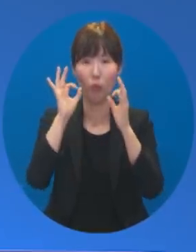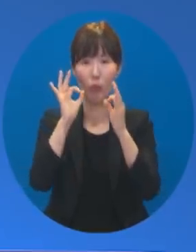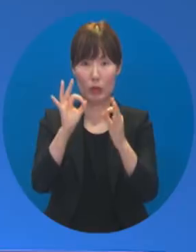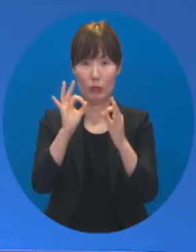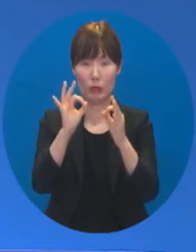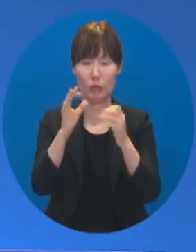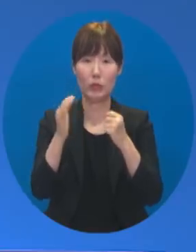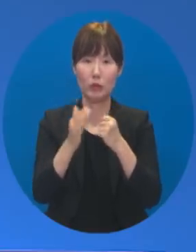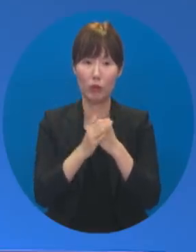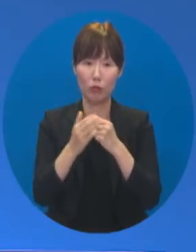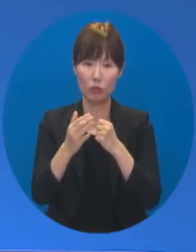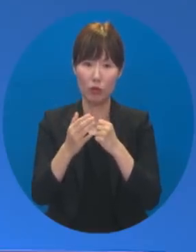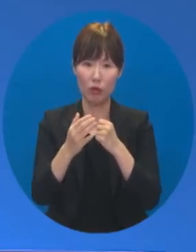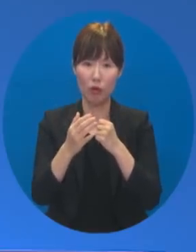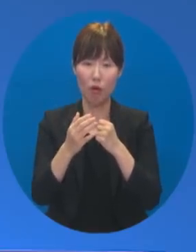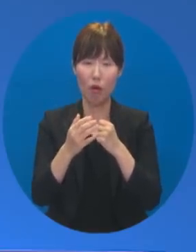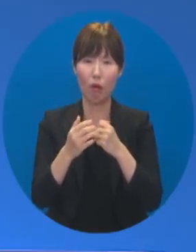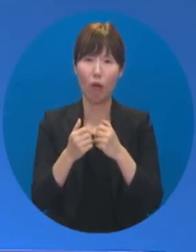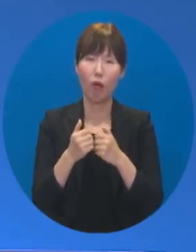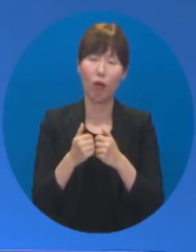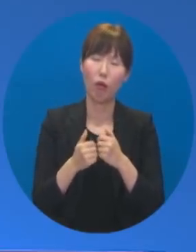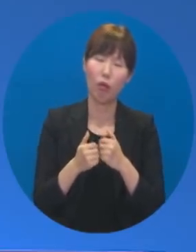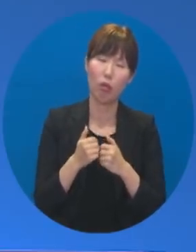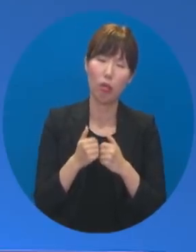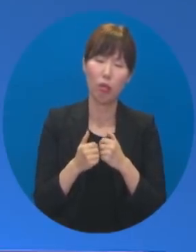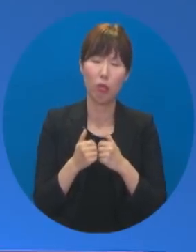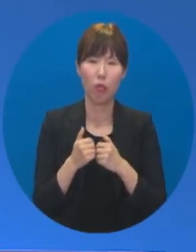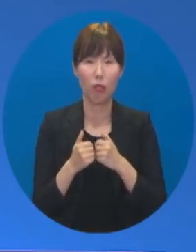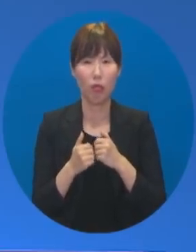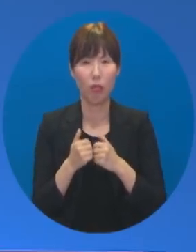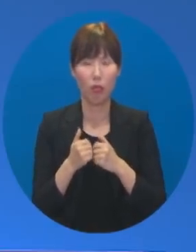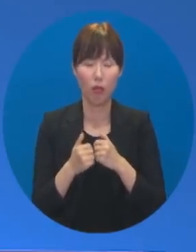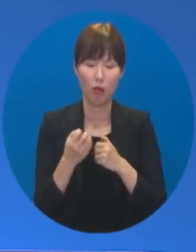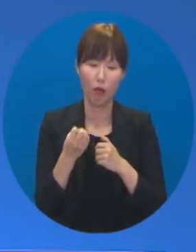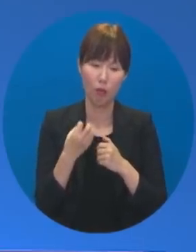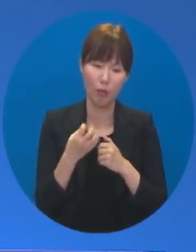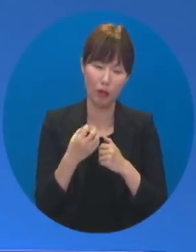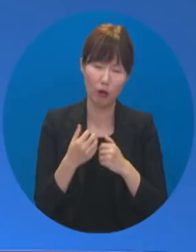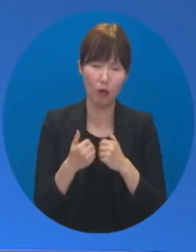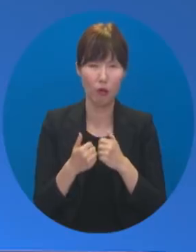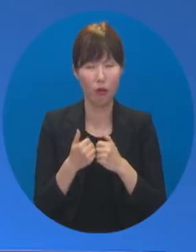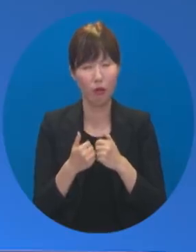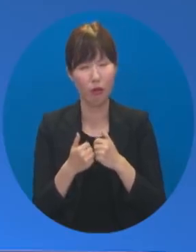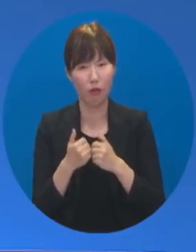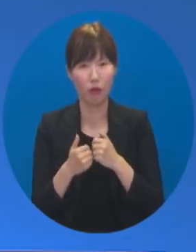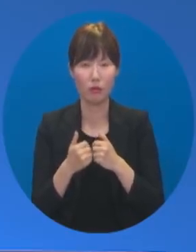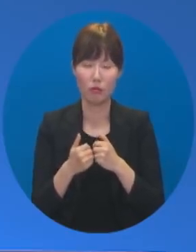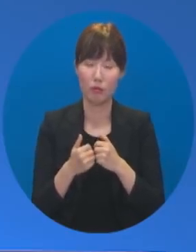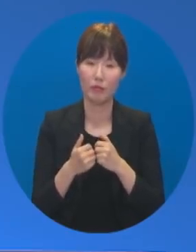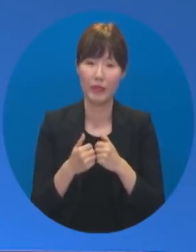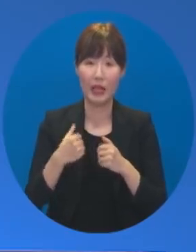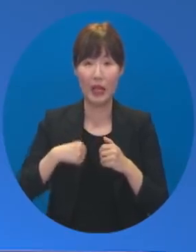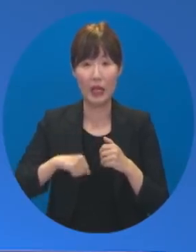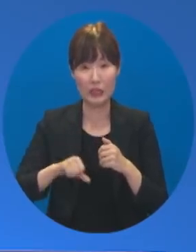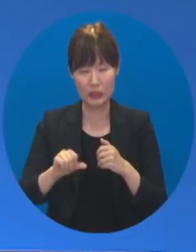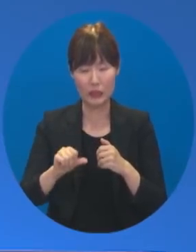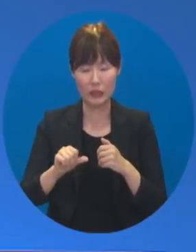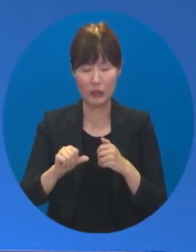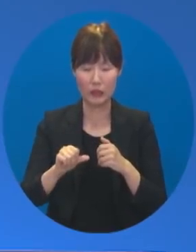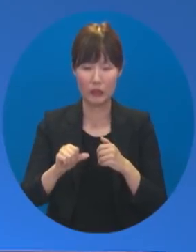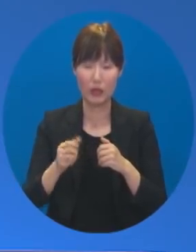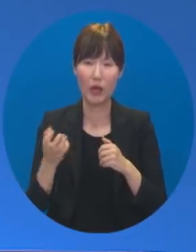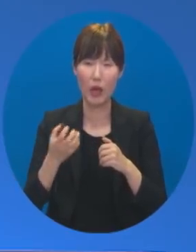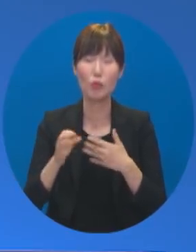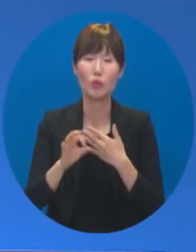어떤 얘기를 해줄 못했습니다. 저희가 이제 나중에 또 원기가 혹시 아프면 병원에 오고 그렇게 이야기를